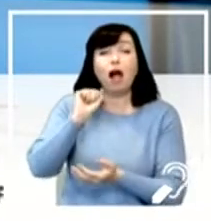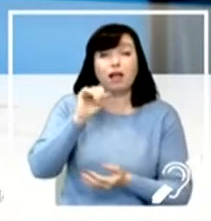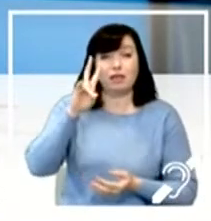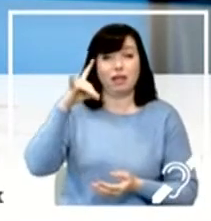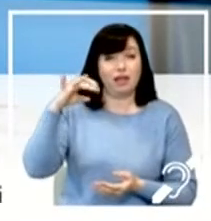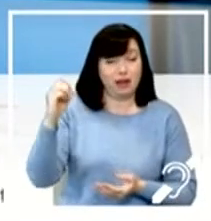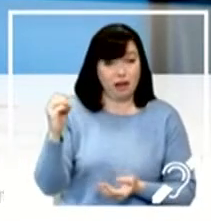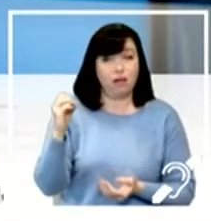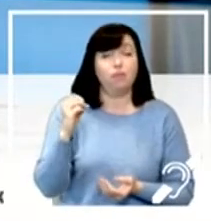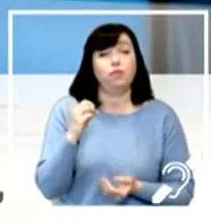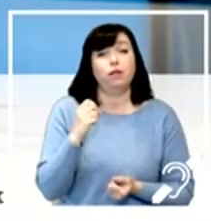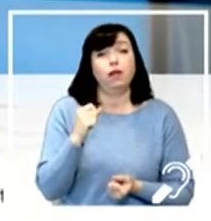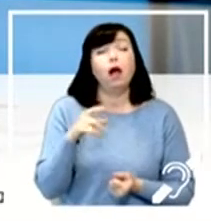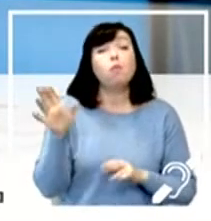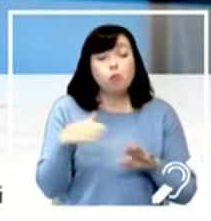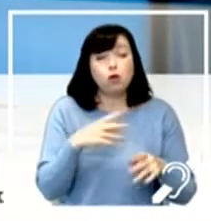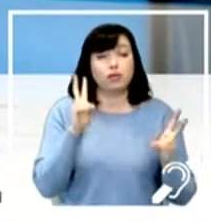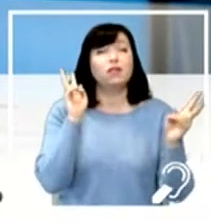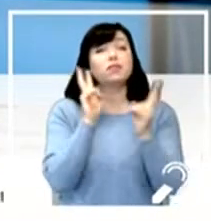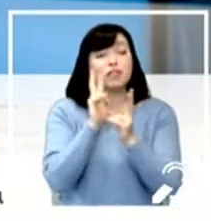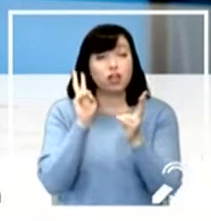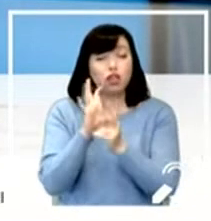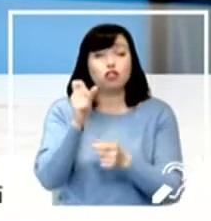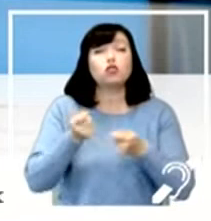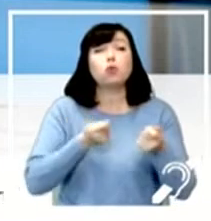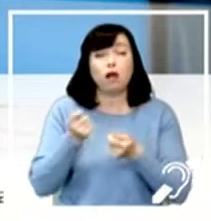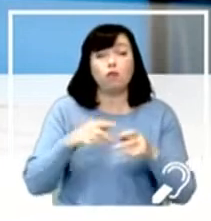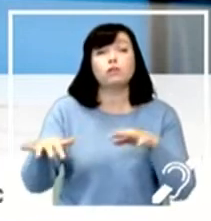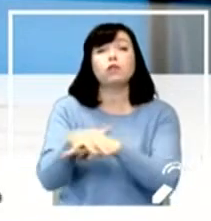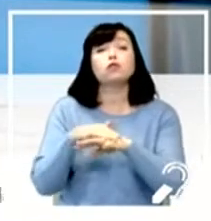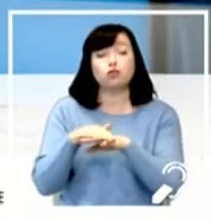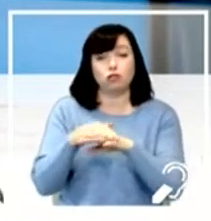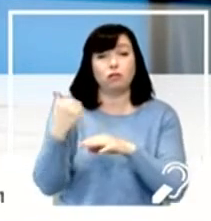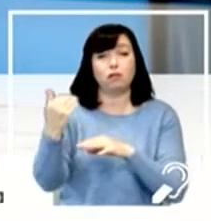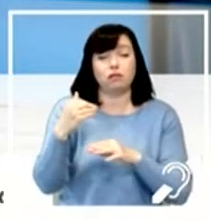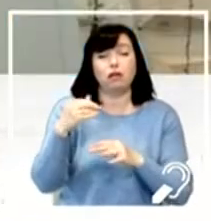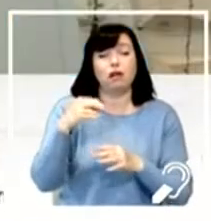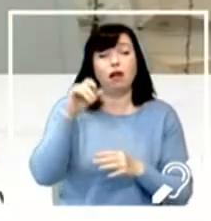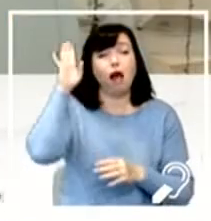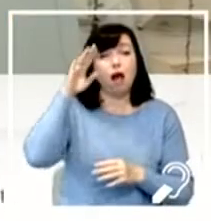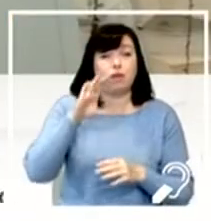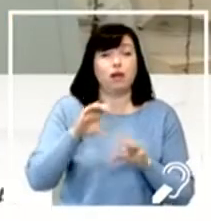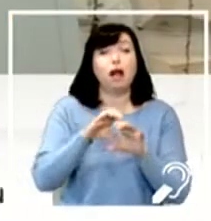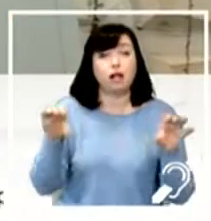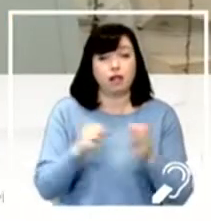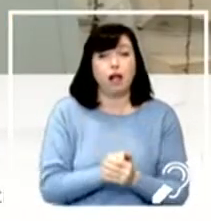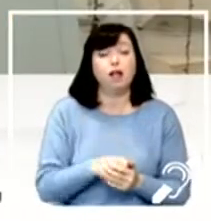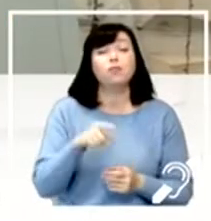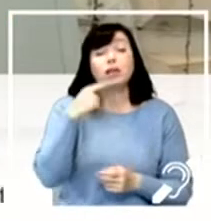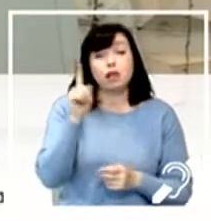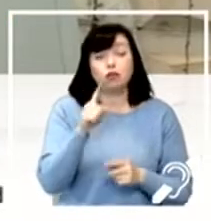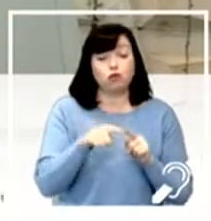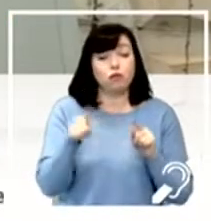pentru Reglementare în Energetică după o întâlnire cu administrația societății Apă Canal Chișinău. Andrei a menționat că între